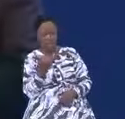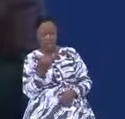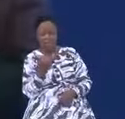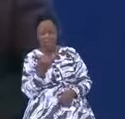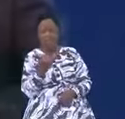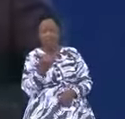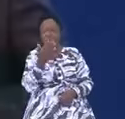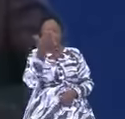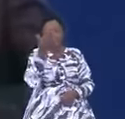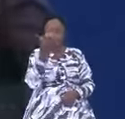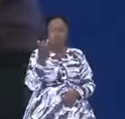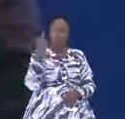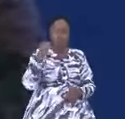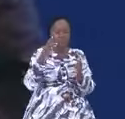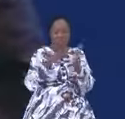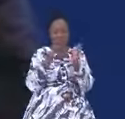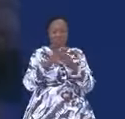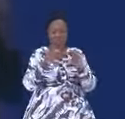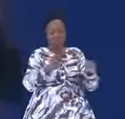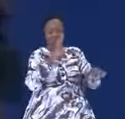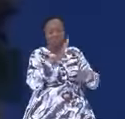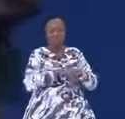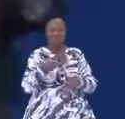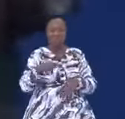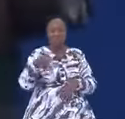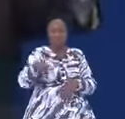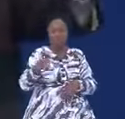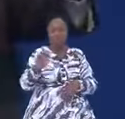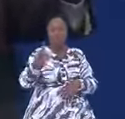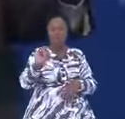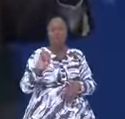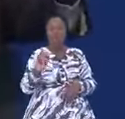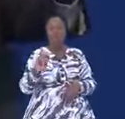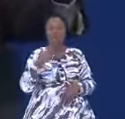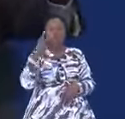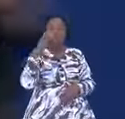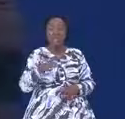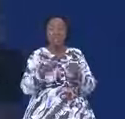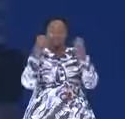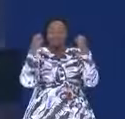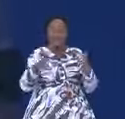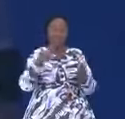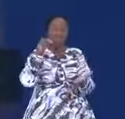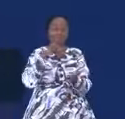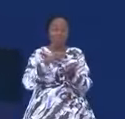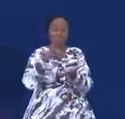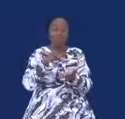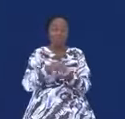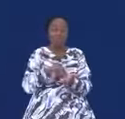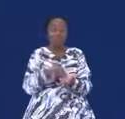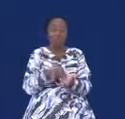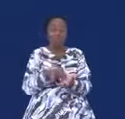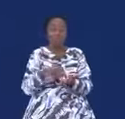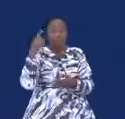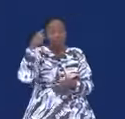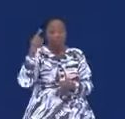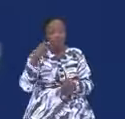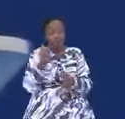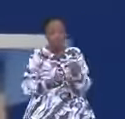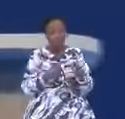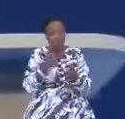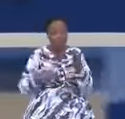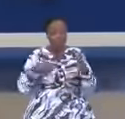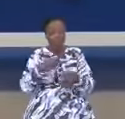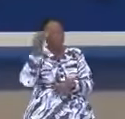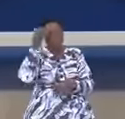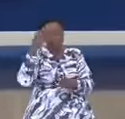perche vous voyez ils étaient des millions de personnes de ce que nous connaissons à leur sujet ils étaient environ 3